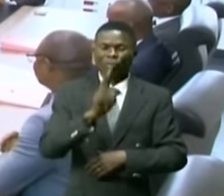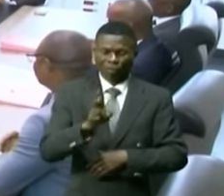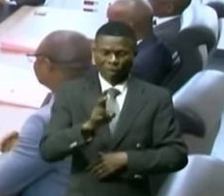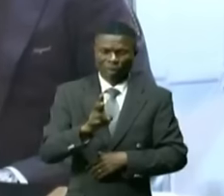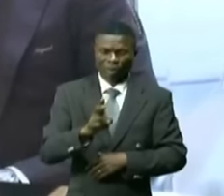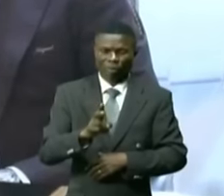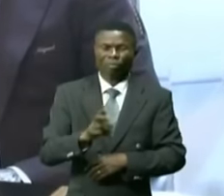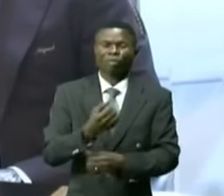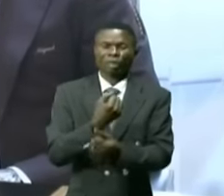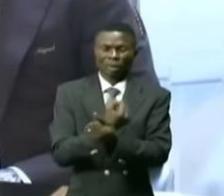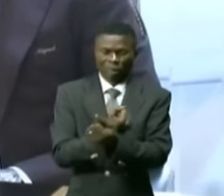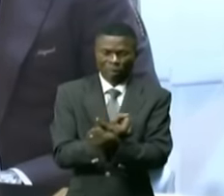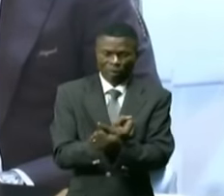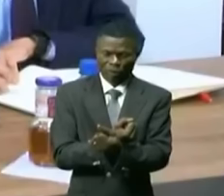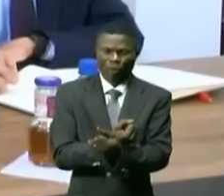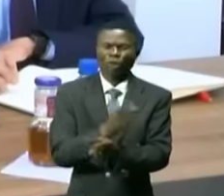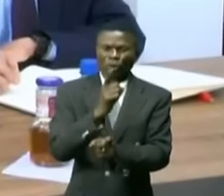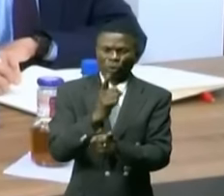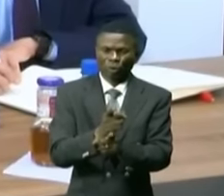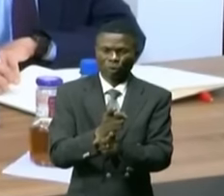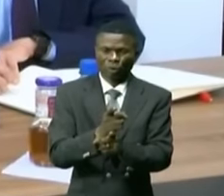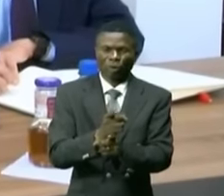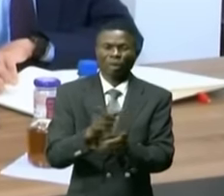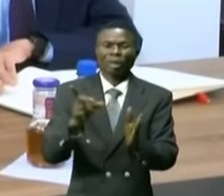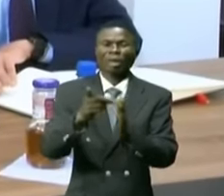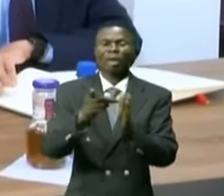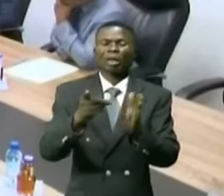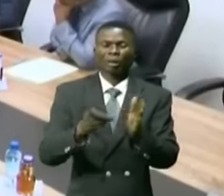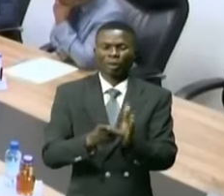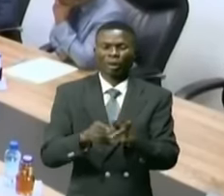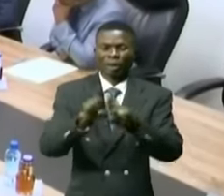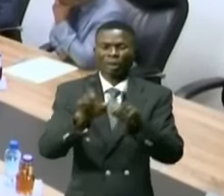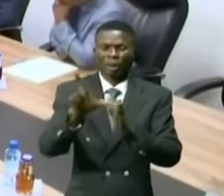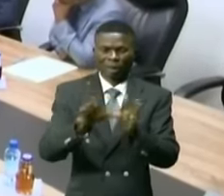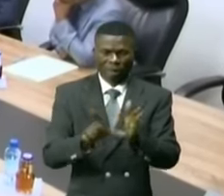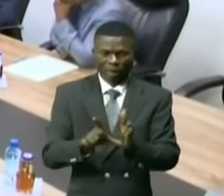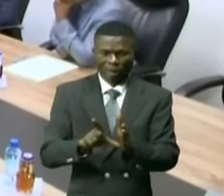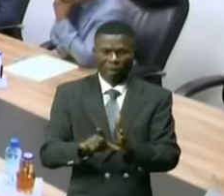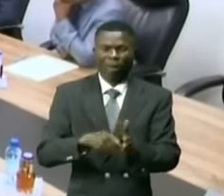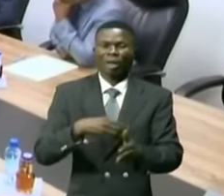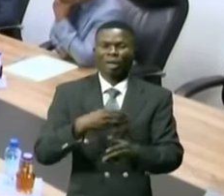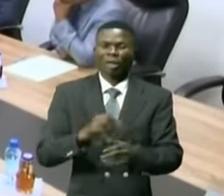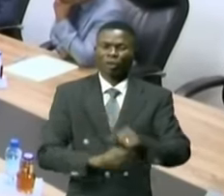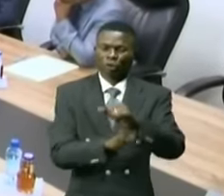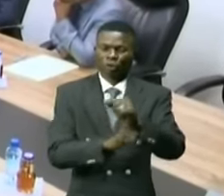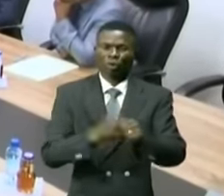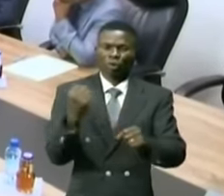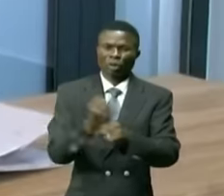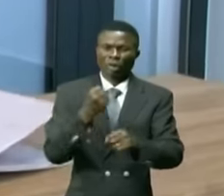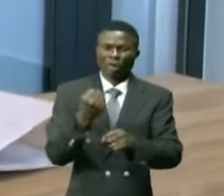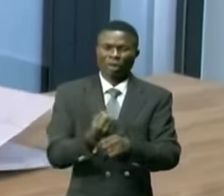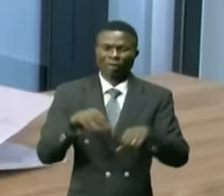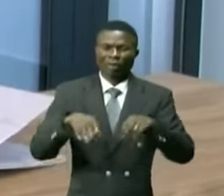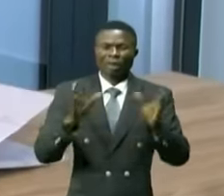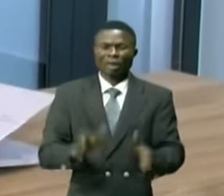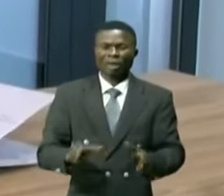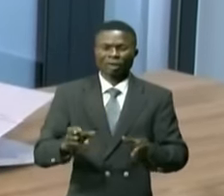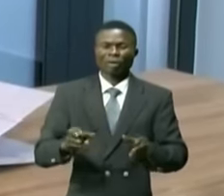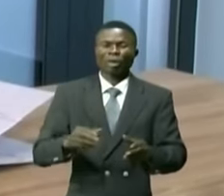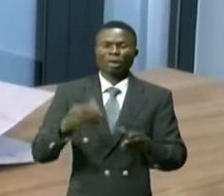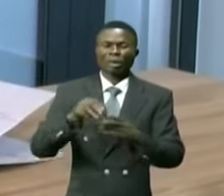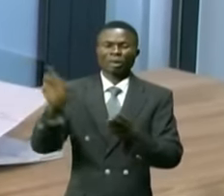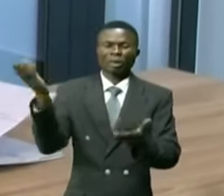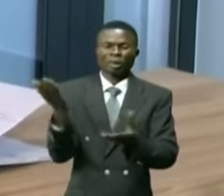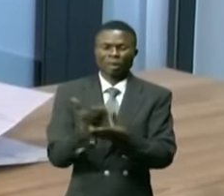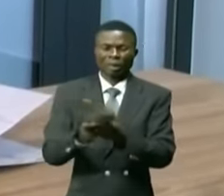à respecter scrupuleusement les principes et la loi qui réglementent la sous-traitance en RDC à travers la signature d'un